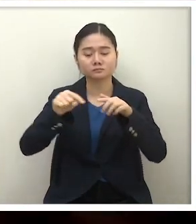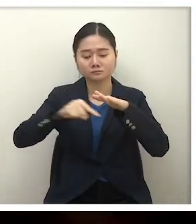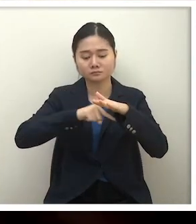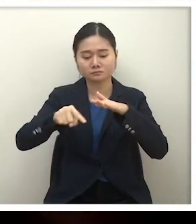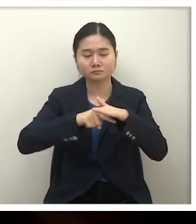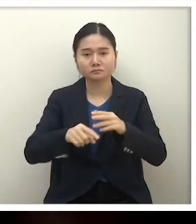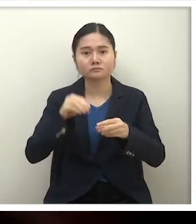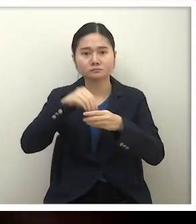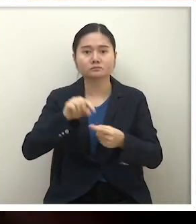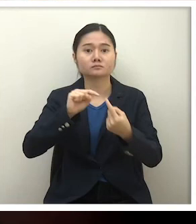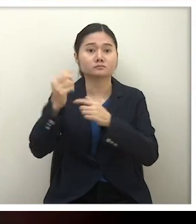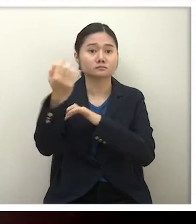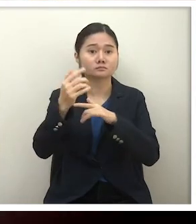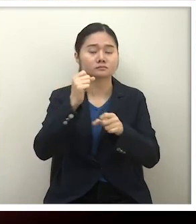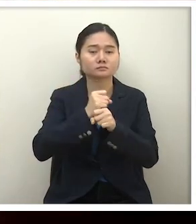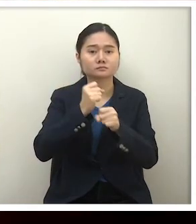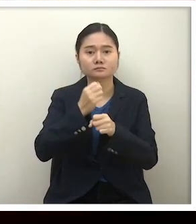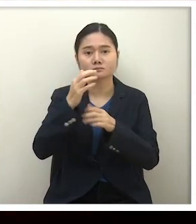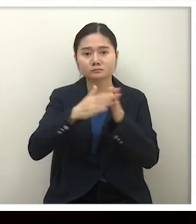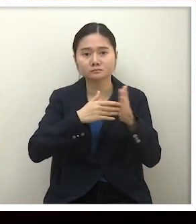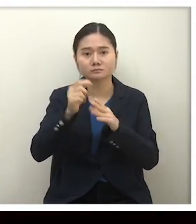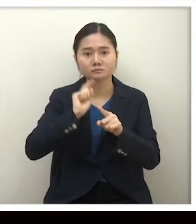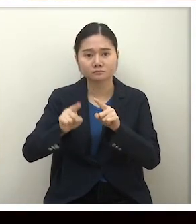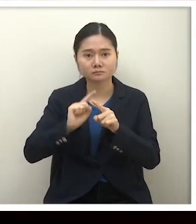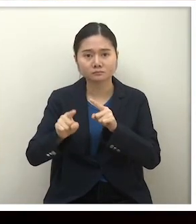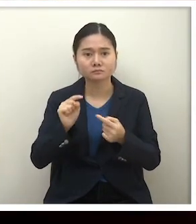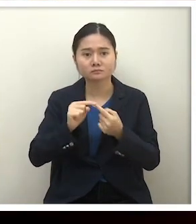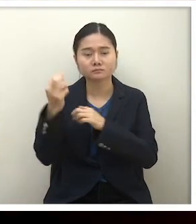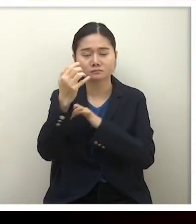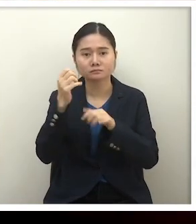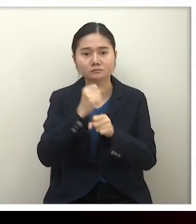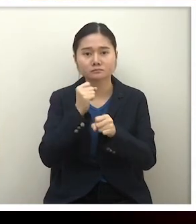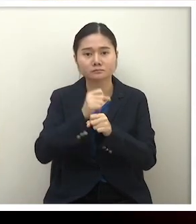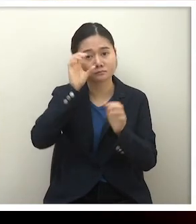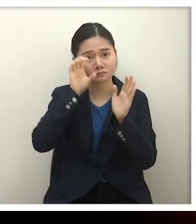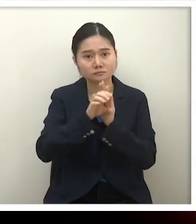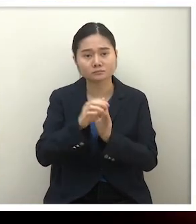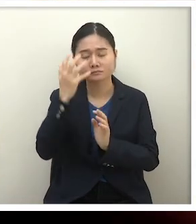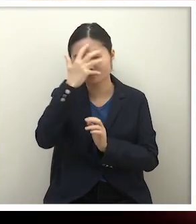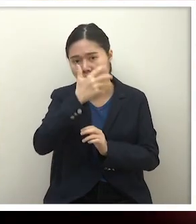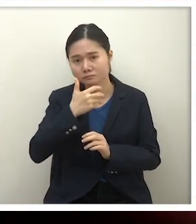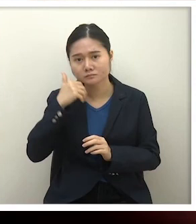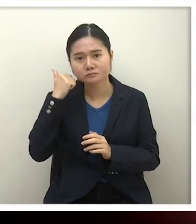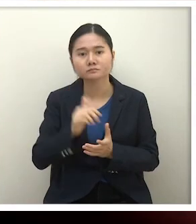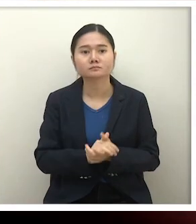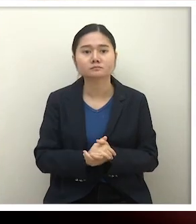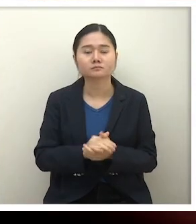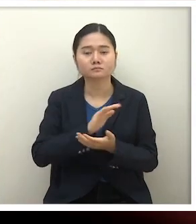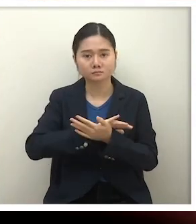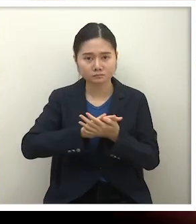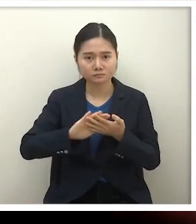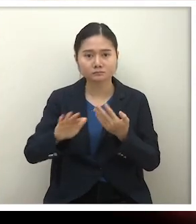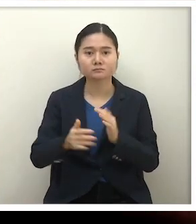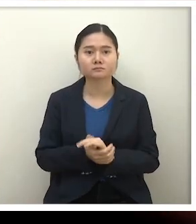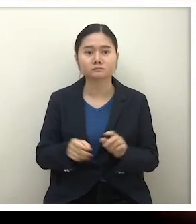นี้มาลงในคอมพิวเตอร์ครับและตกแต่งด้วยสีในคอมพิวเตอร์จะทำให้งานดูสวยงามแล้วก็เรียบร้อยนะ